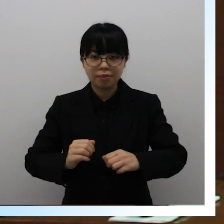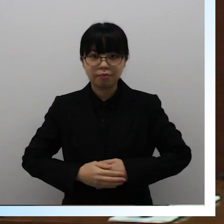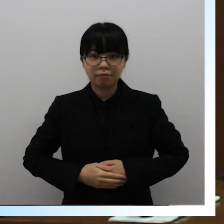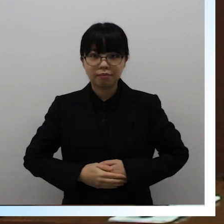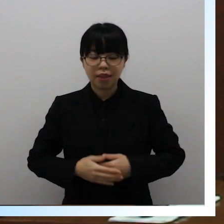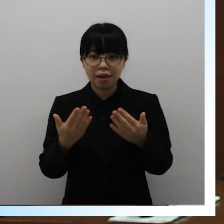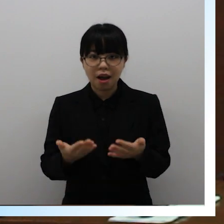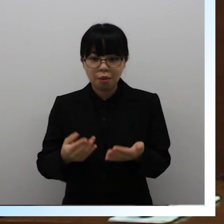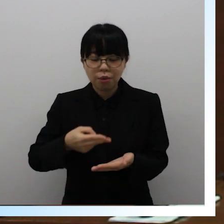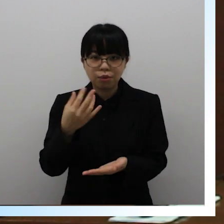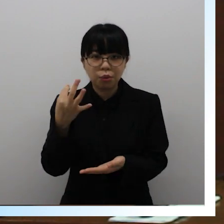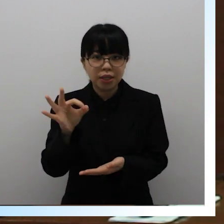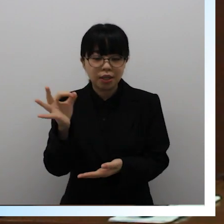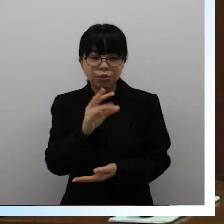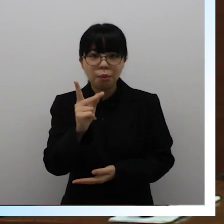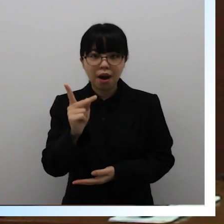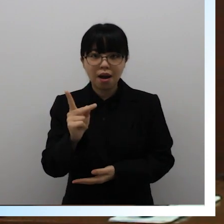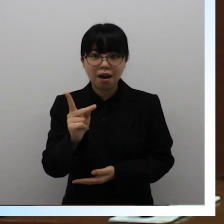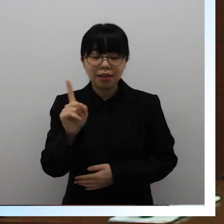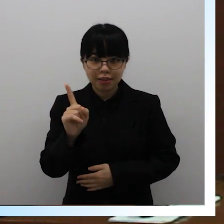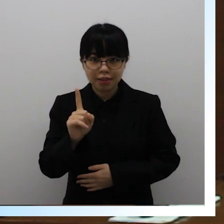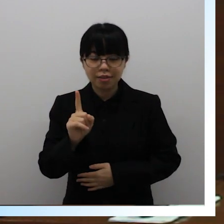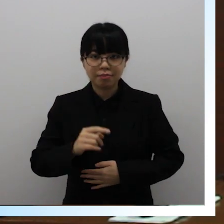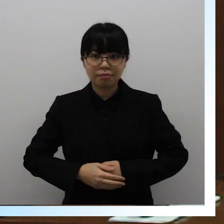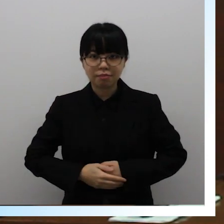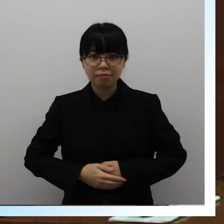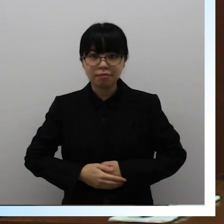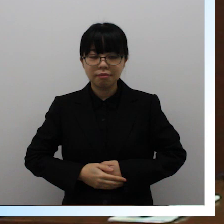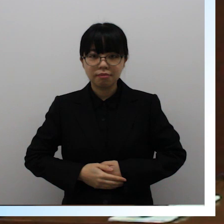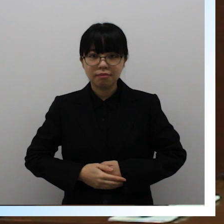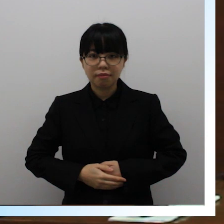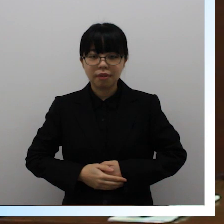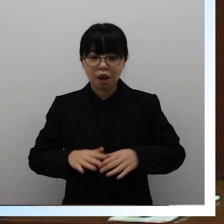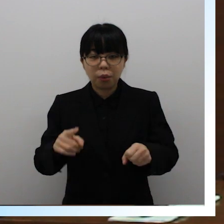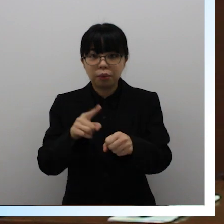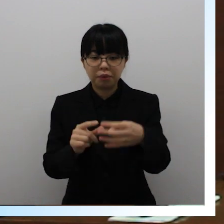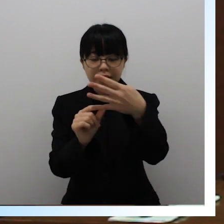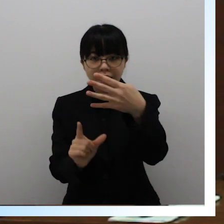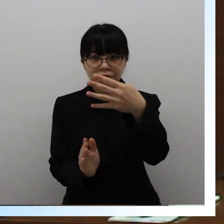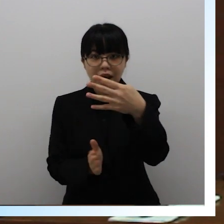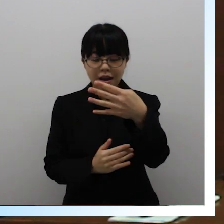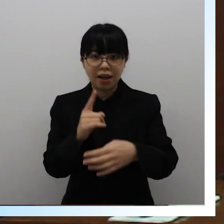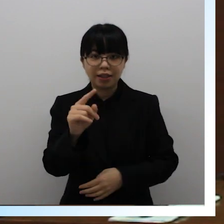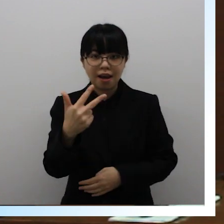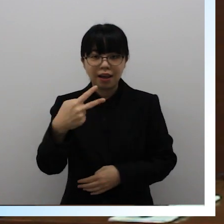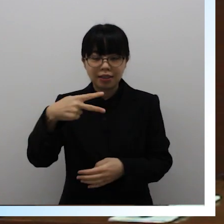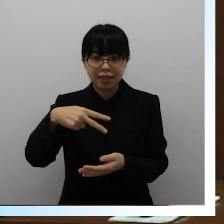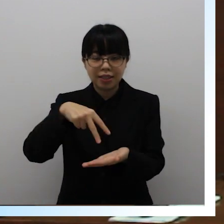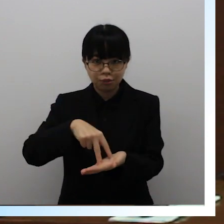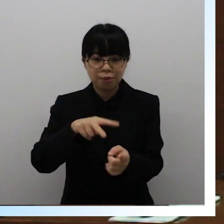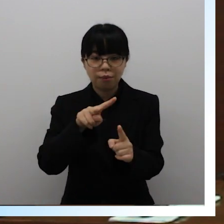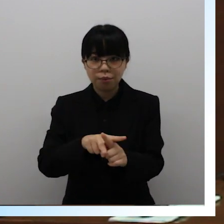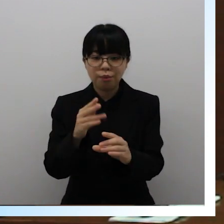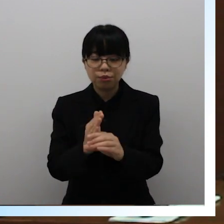てですけれども、この4月から日田市立の小中学校において学校給食費を無償化します